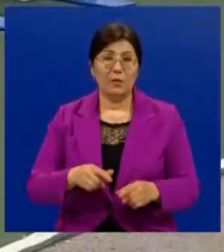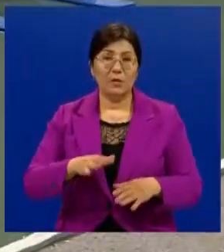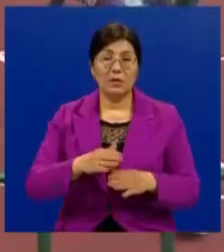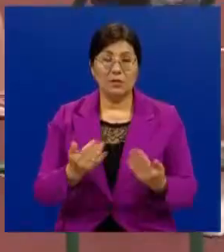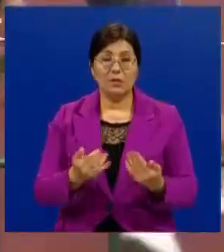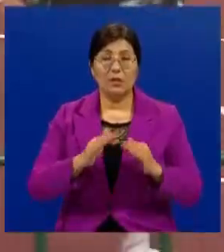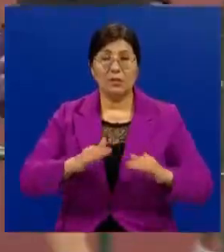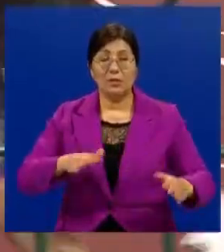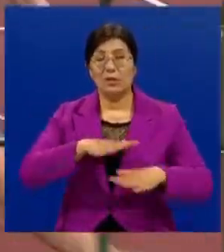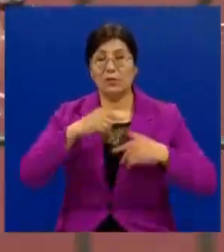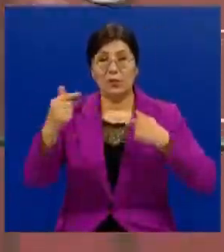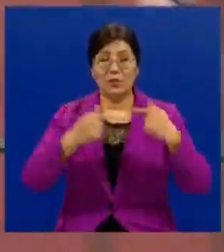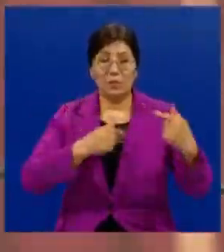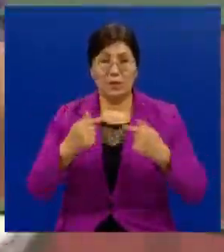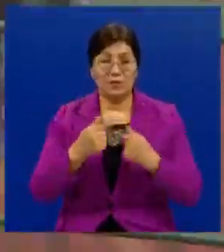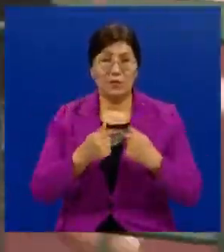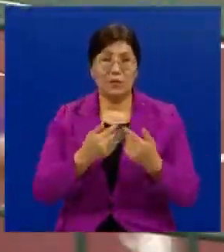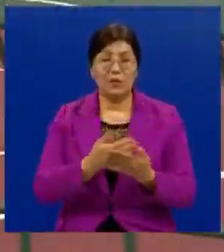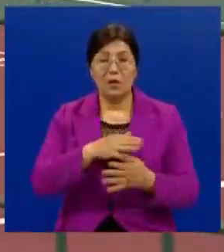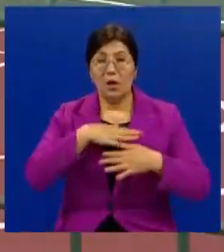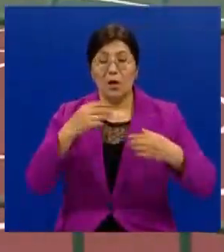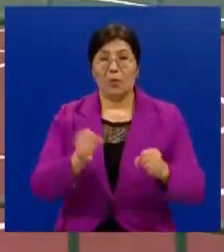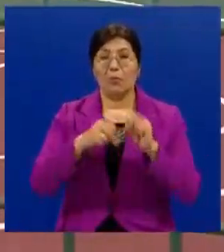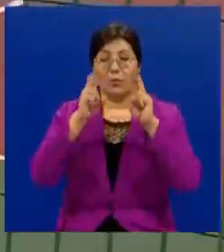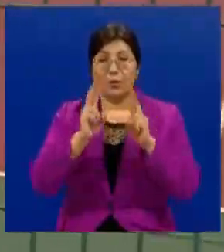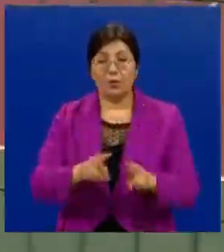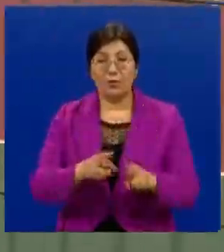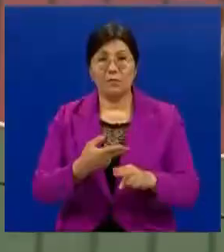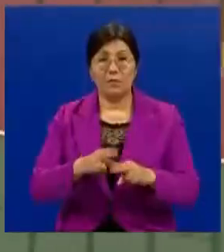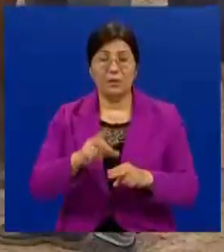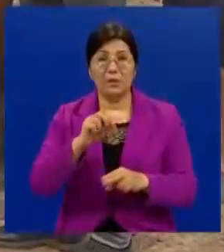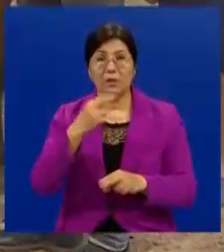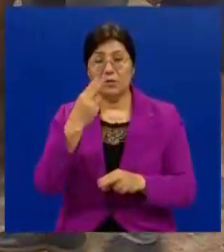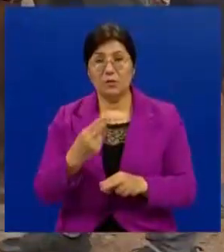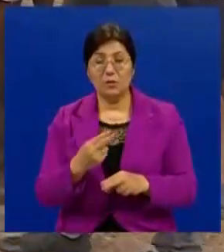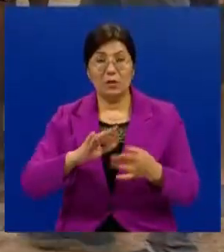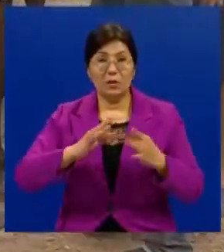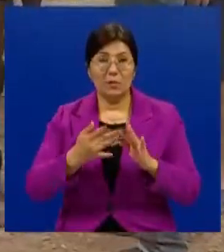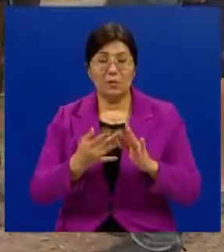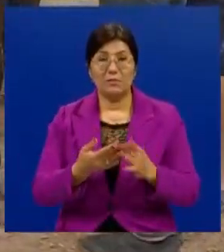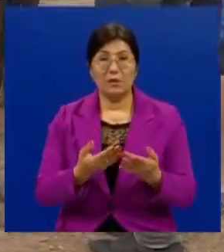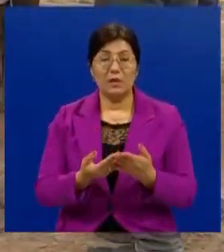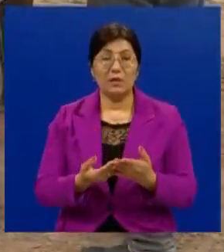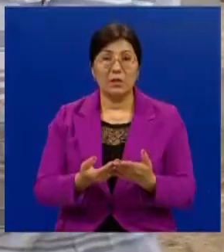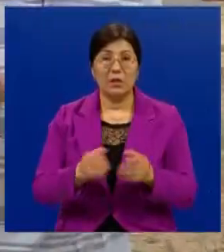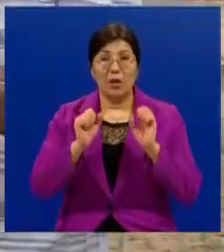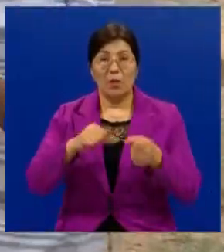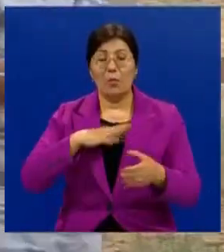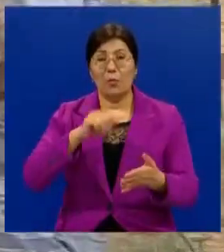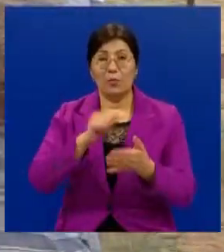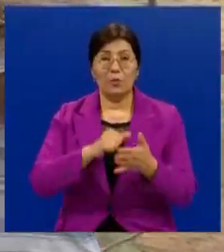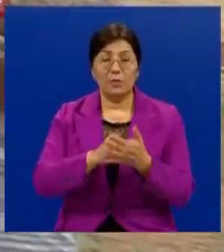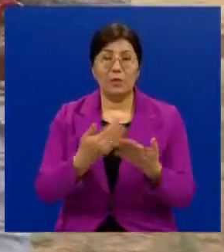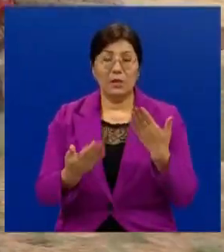поведения взрослых, подвергаются разным опасностям. Это и пагубное влияние социальных сетей и агрессивных компьютерных игр. Так что, если вы стали